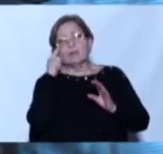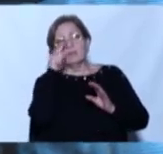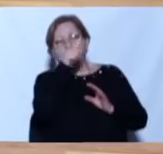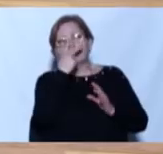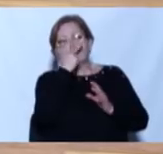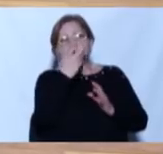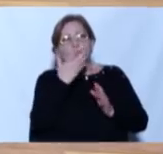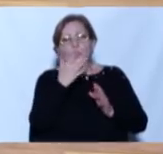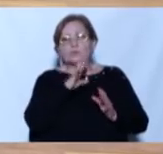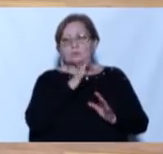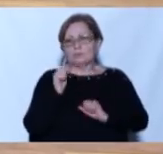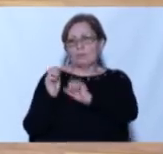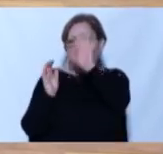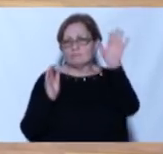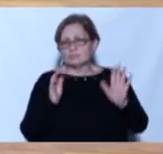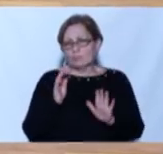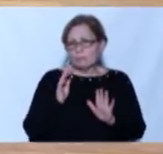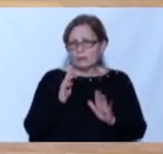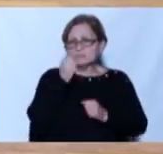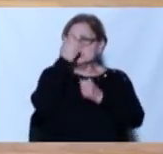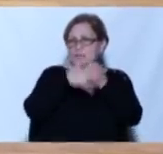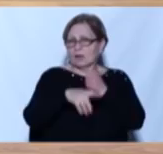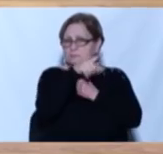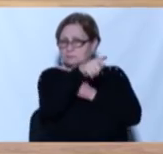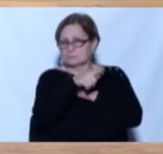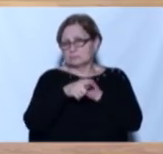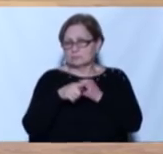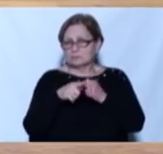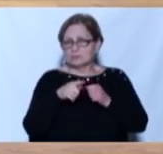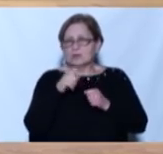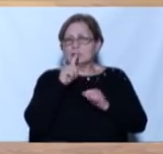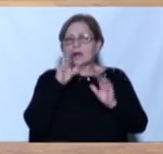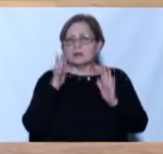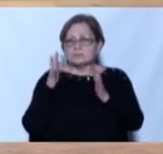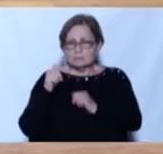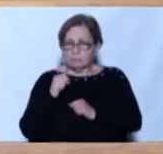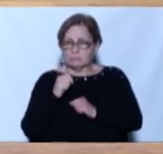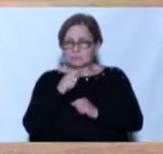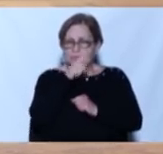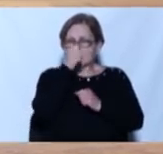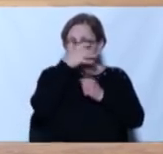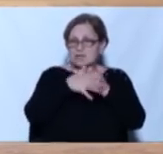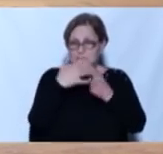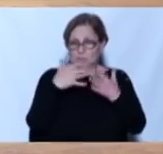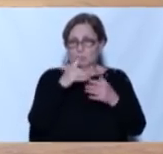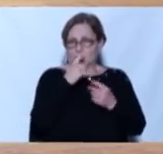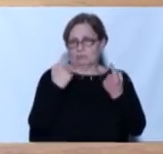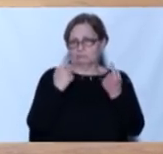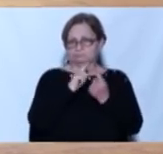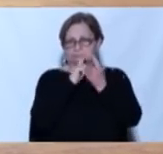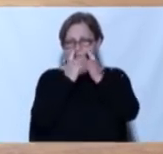იყო მაშინდელი, ესე ვთქვათ, უფრო ცენტრი მსოფლიოსი და სწორედ მაგ დროისათვის ხდება უკვე განსაკუთრებით ცენტრი და